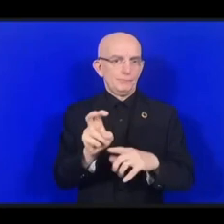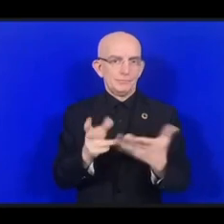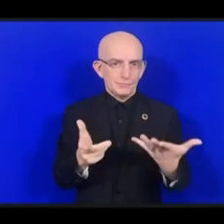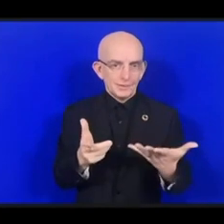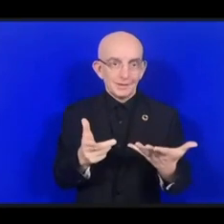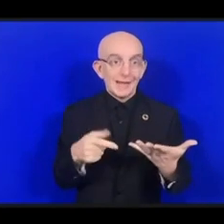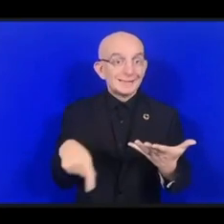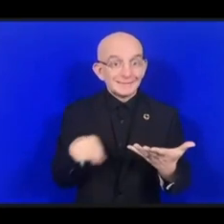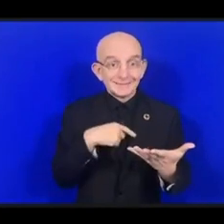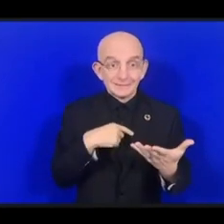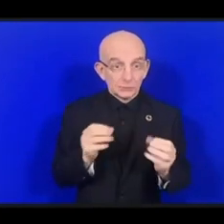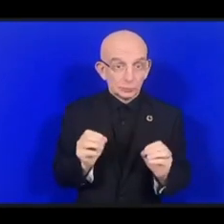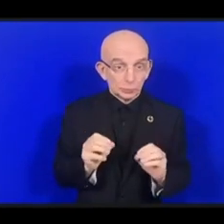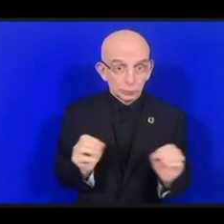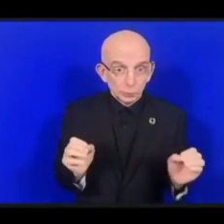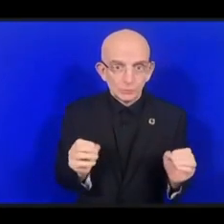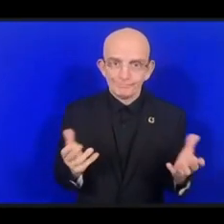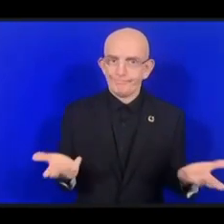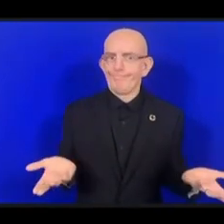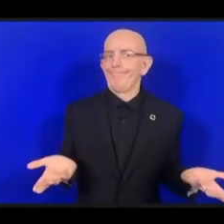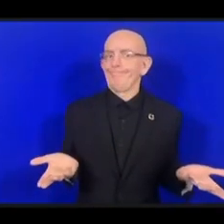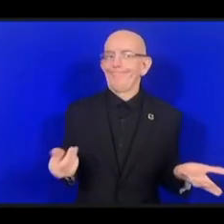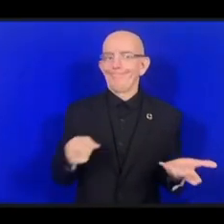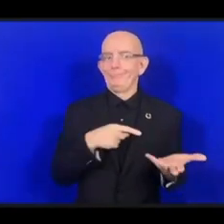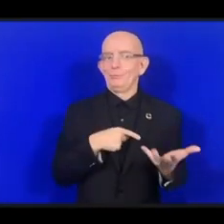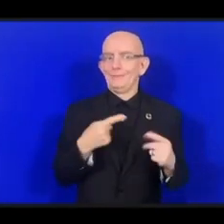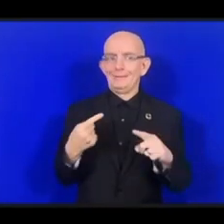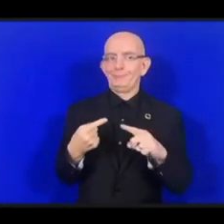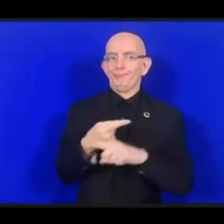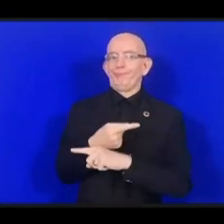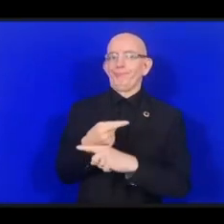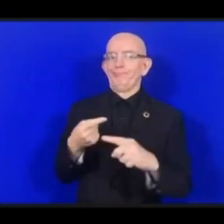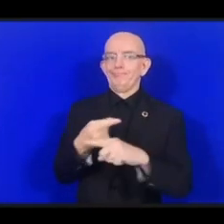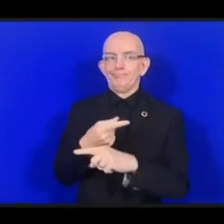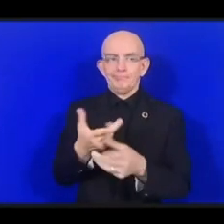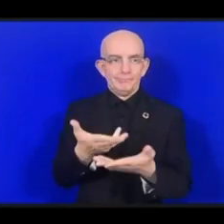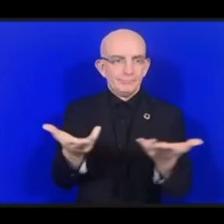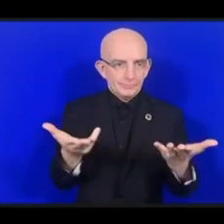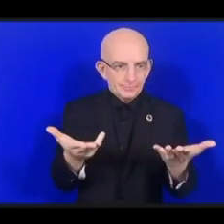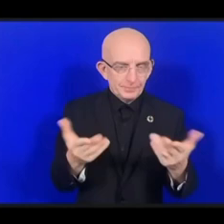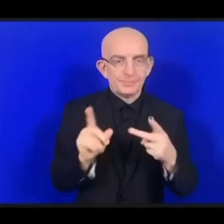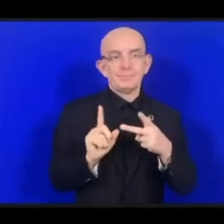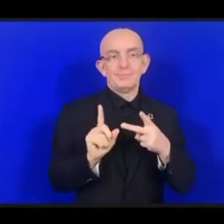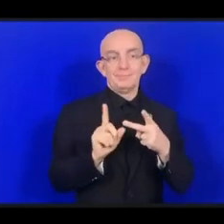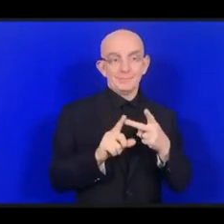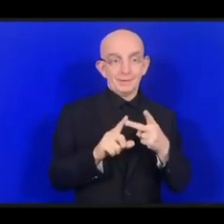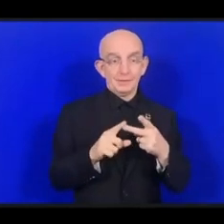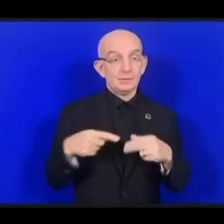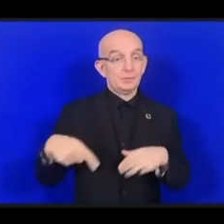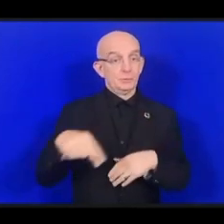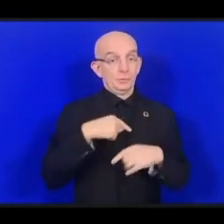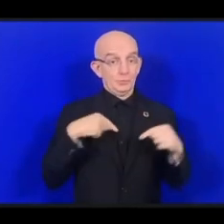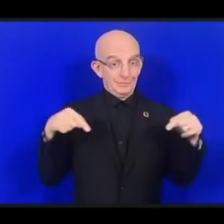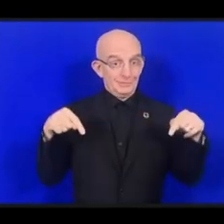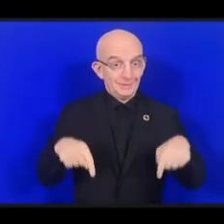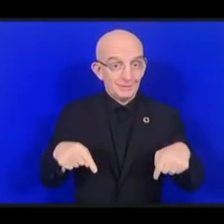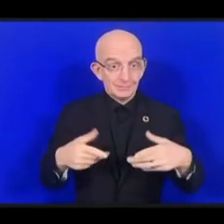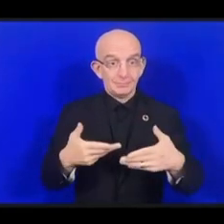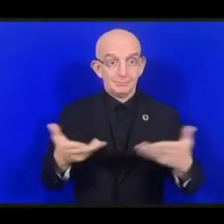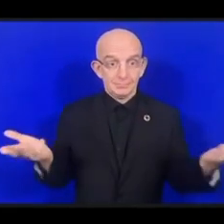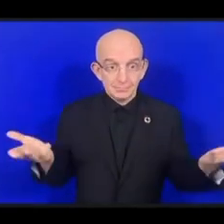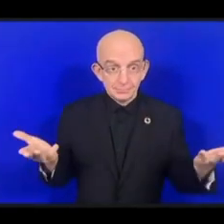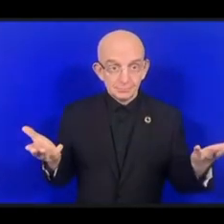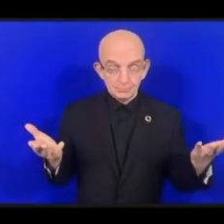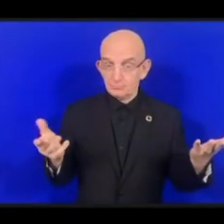بانترنت شامله ومنفتح ولن نتمكن من القيام بذلك الا اذا